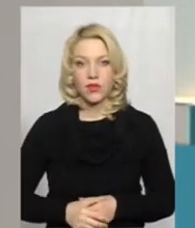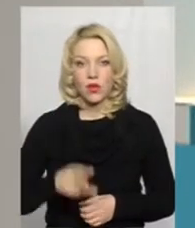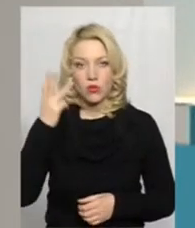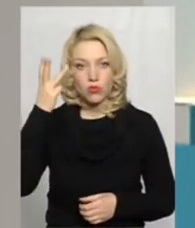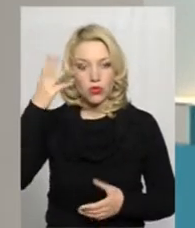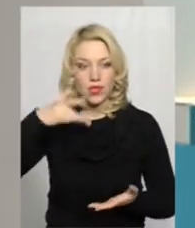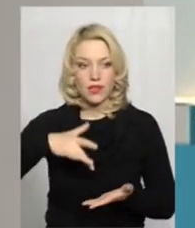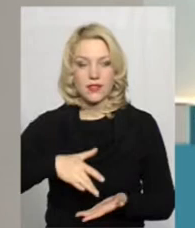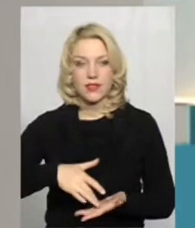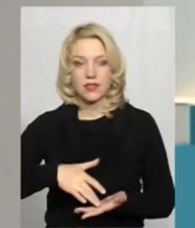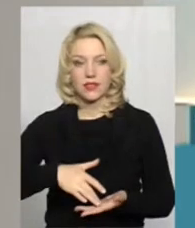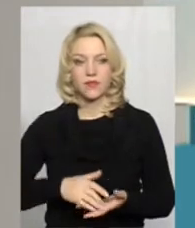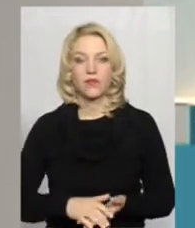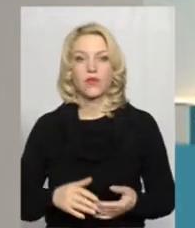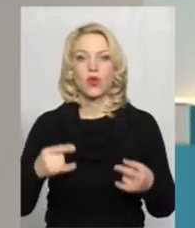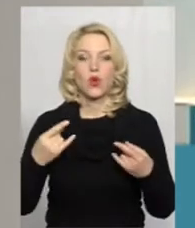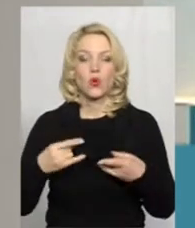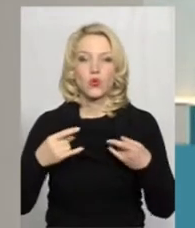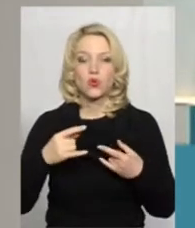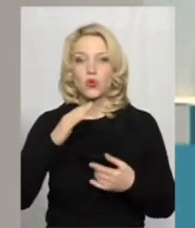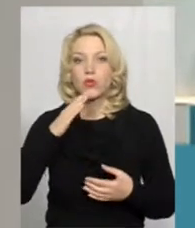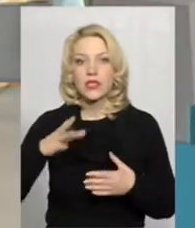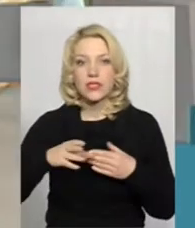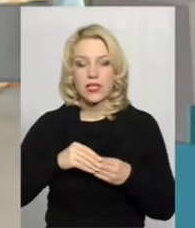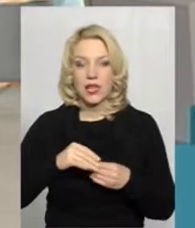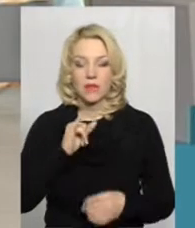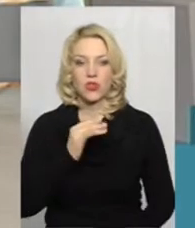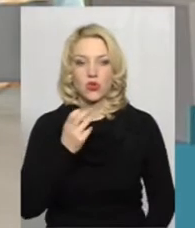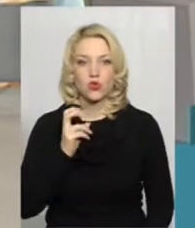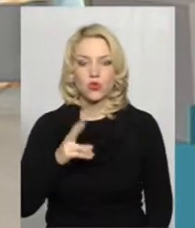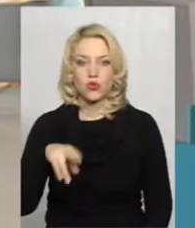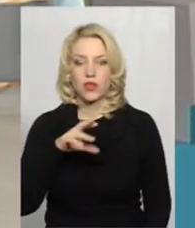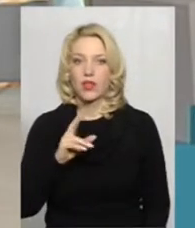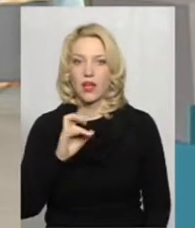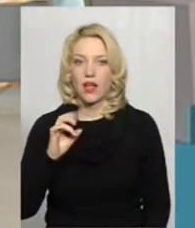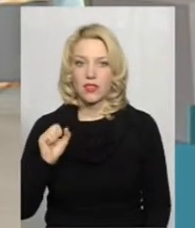«Поділля Центр». У студії з нами Інна Ящук, декан